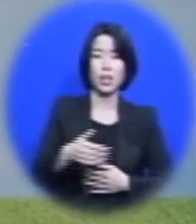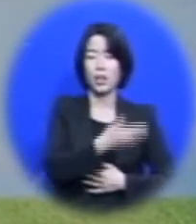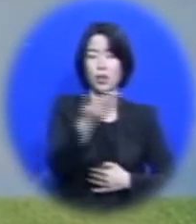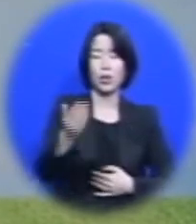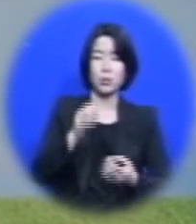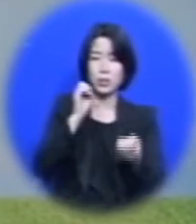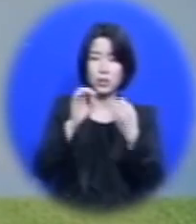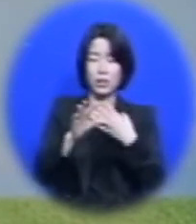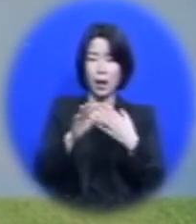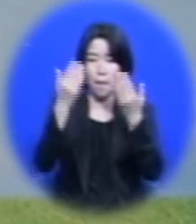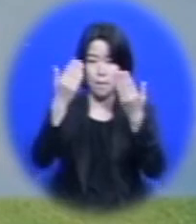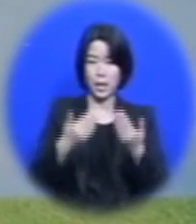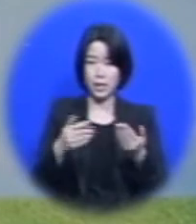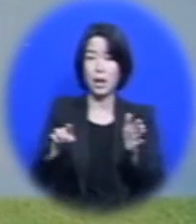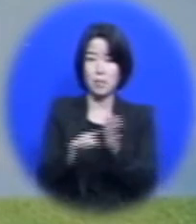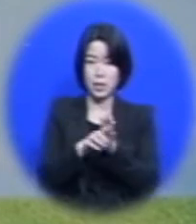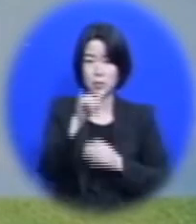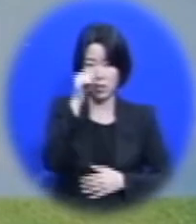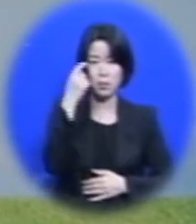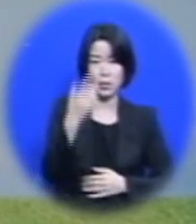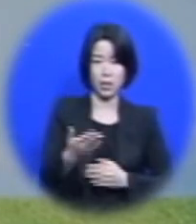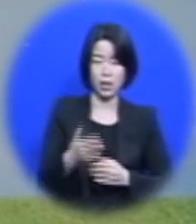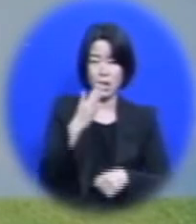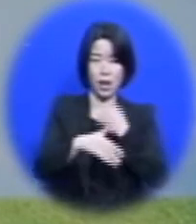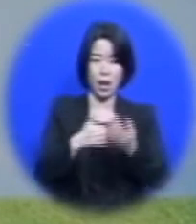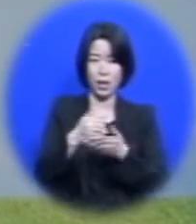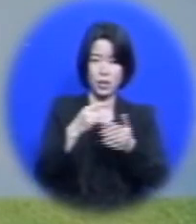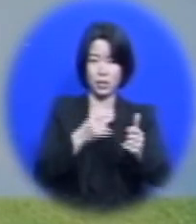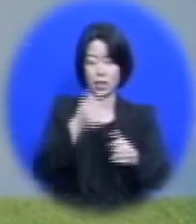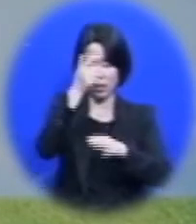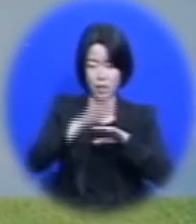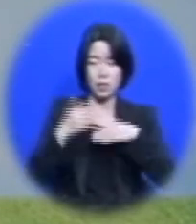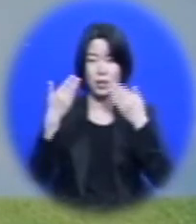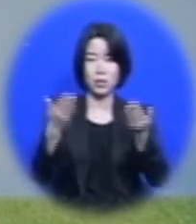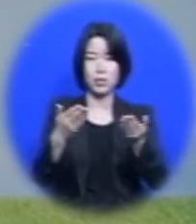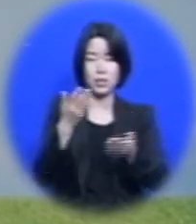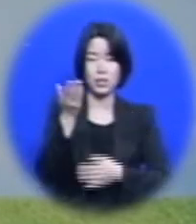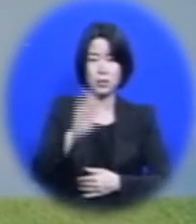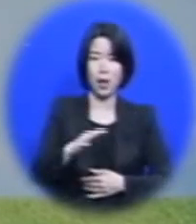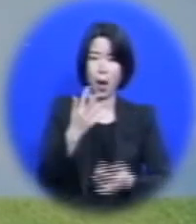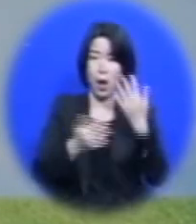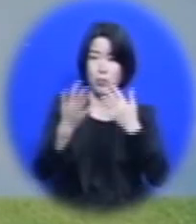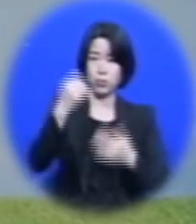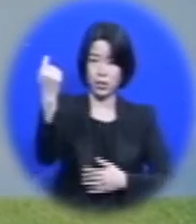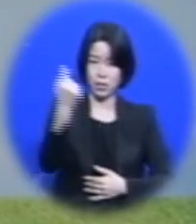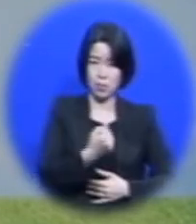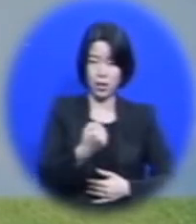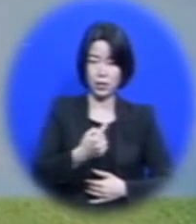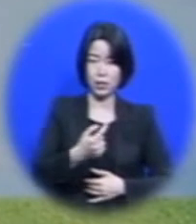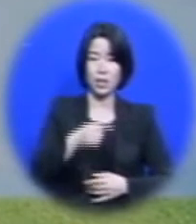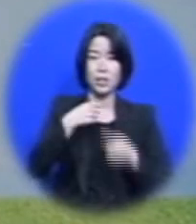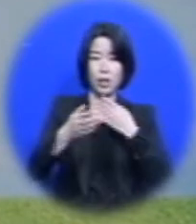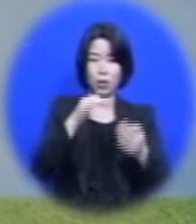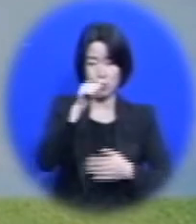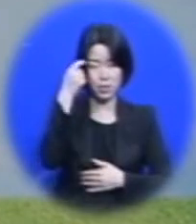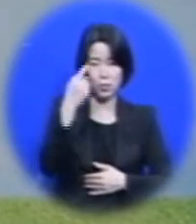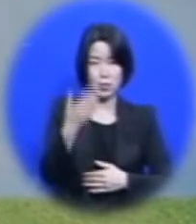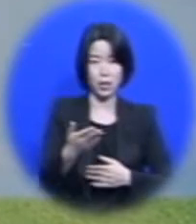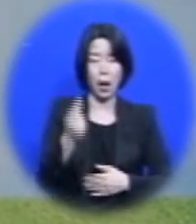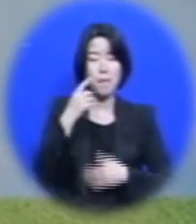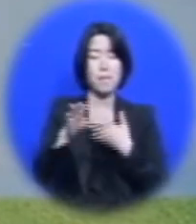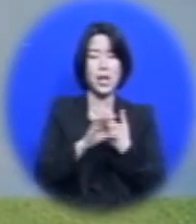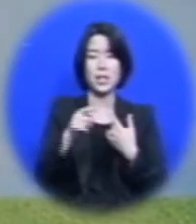응답 받는다는 믿음이 있습니까? 하나님께 예배를 드리지만 불이 임하는 예배를 경험하십니까? 만약에